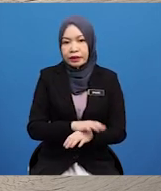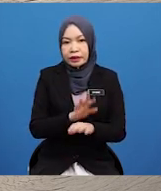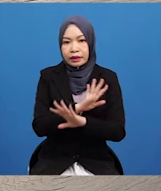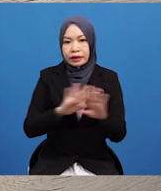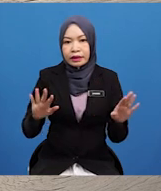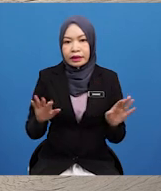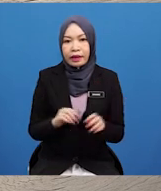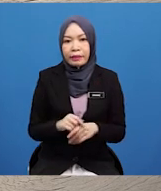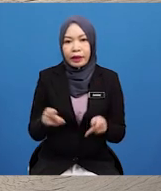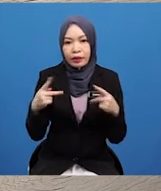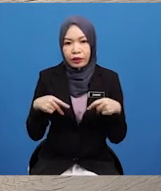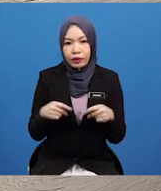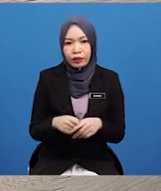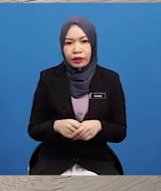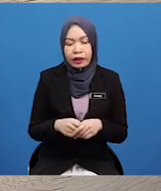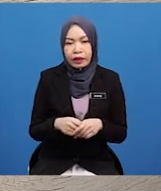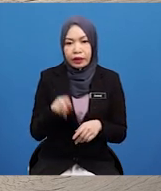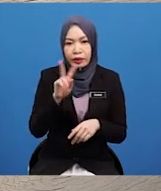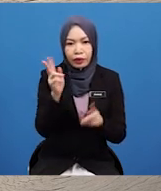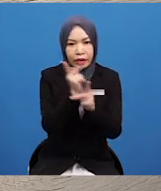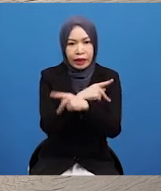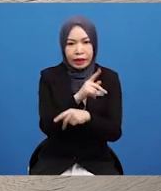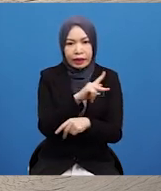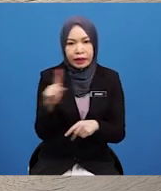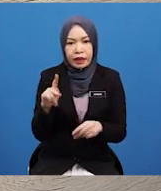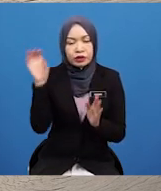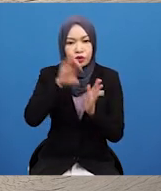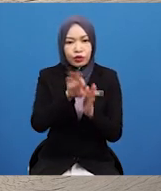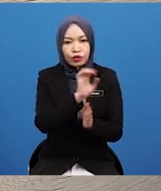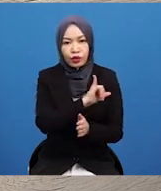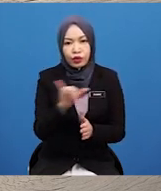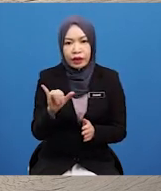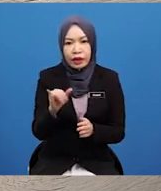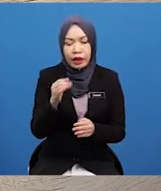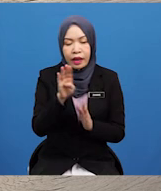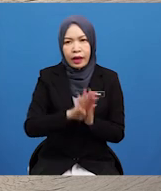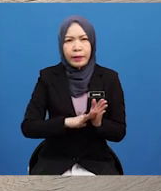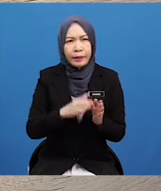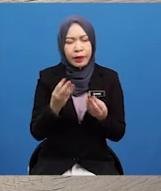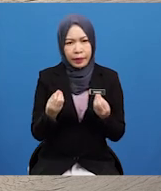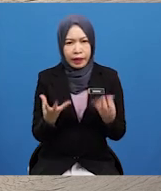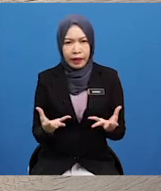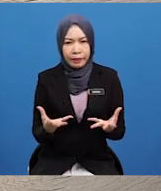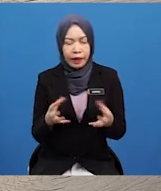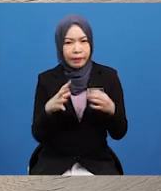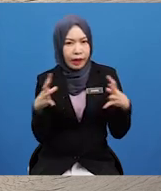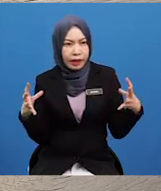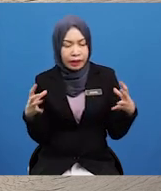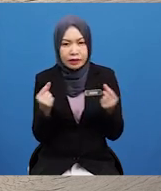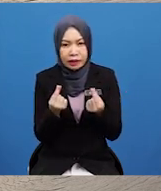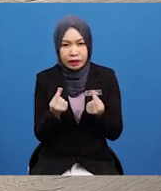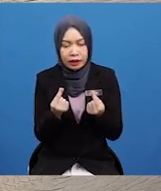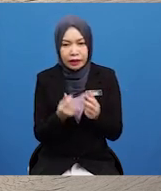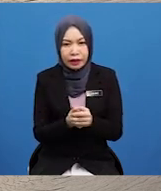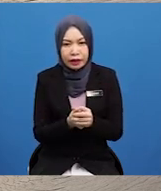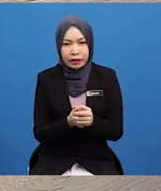segala, semua, para, beberapa, sekalian, seluruh, banyak, sedikit,